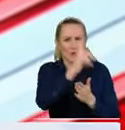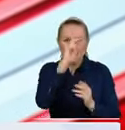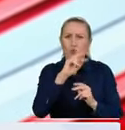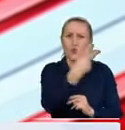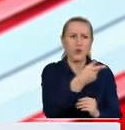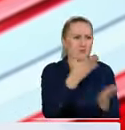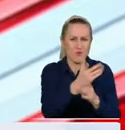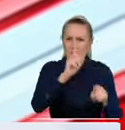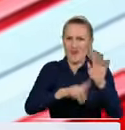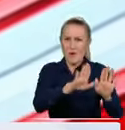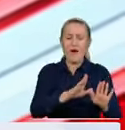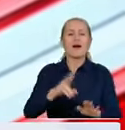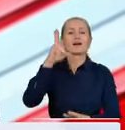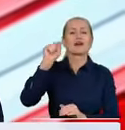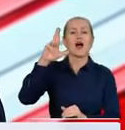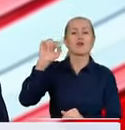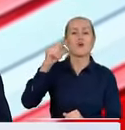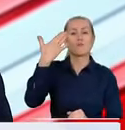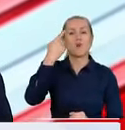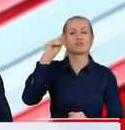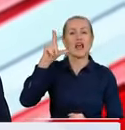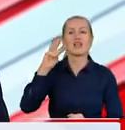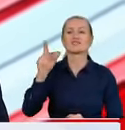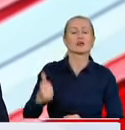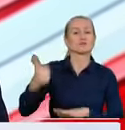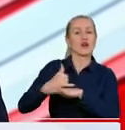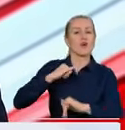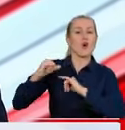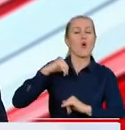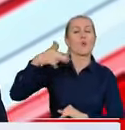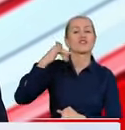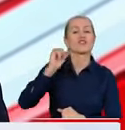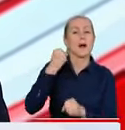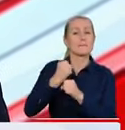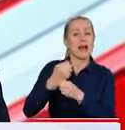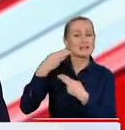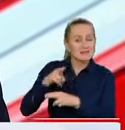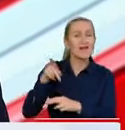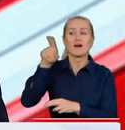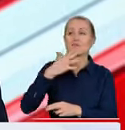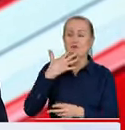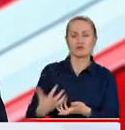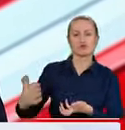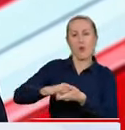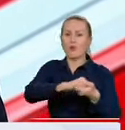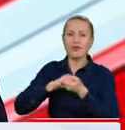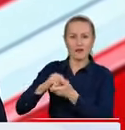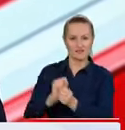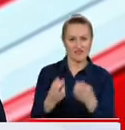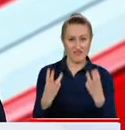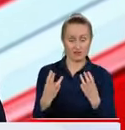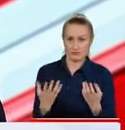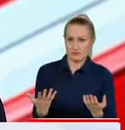Karol Modzelewski, honorowy przewodniczący Unii Pracy, zawsze mawiał, solidaryzm jest bardzo ważny. Czy bać się tych